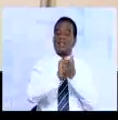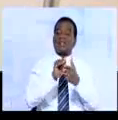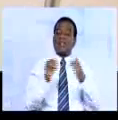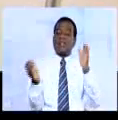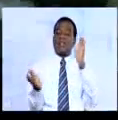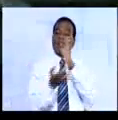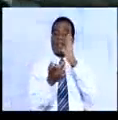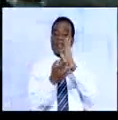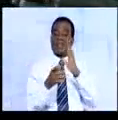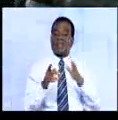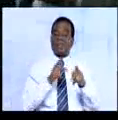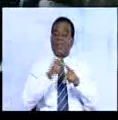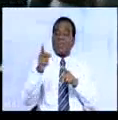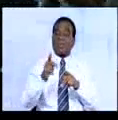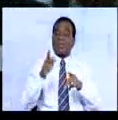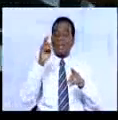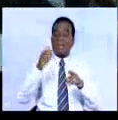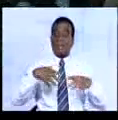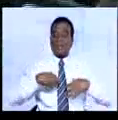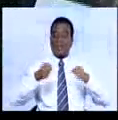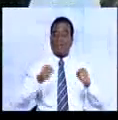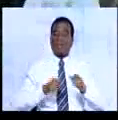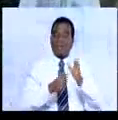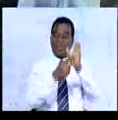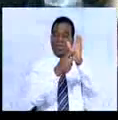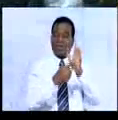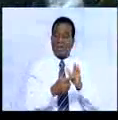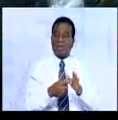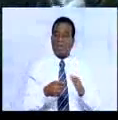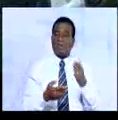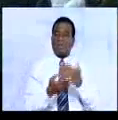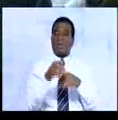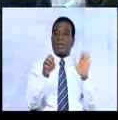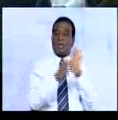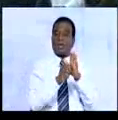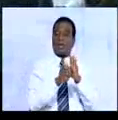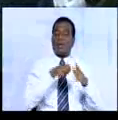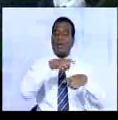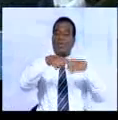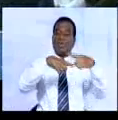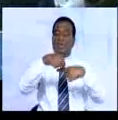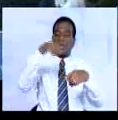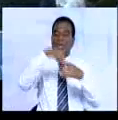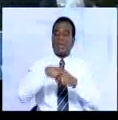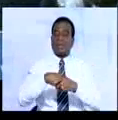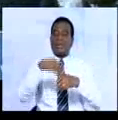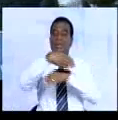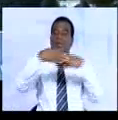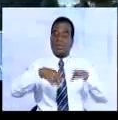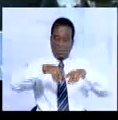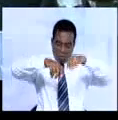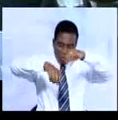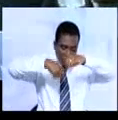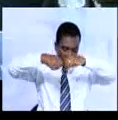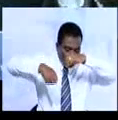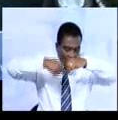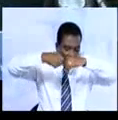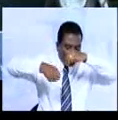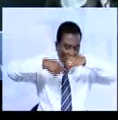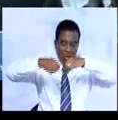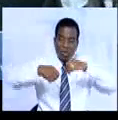la faire connaître et montrer ses avantages aux populations. Par exemple, vous allez dans un laboratoire pour faire des